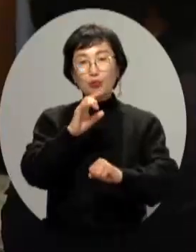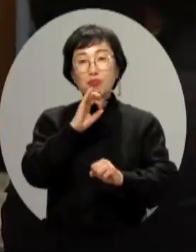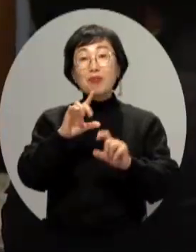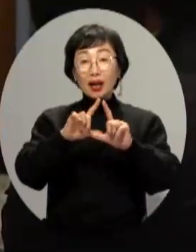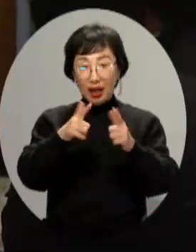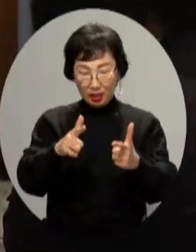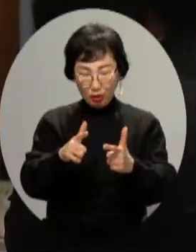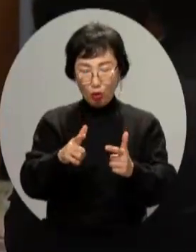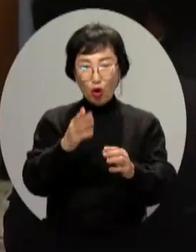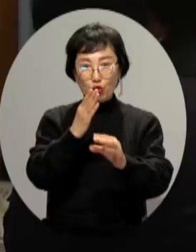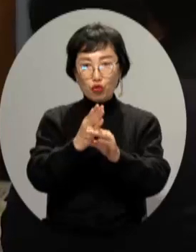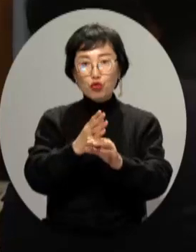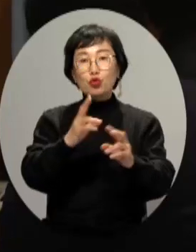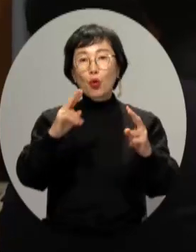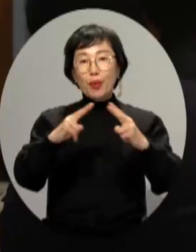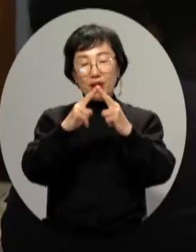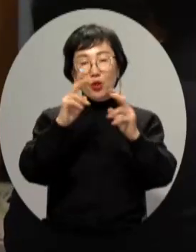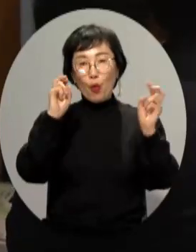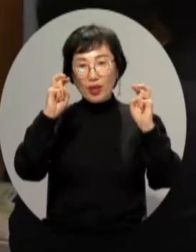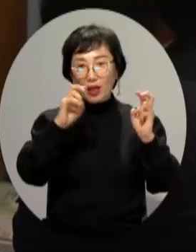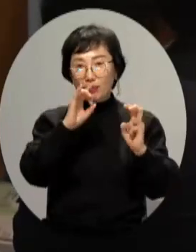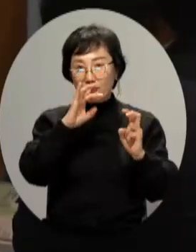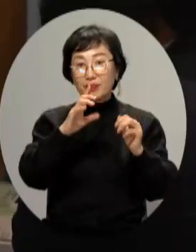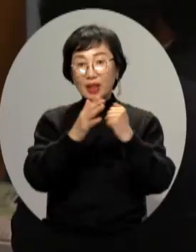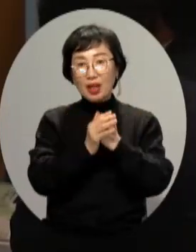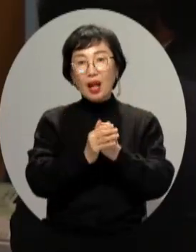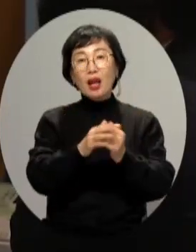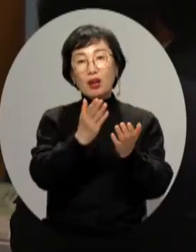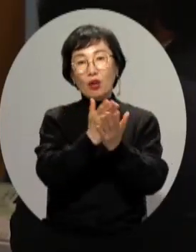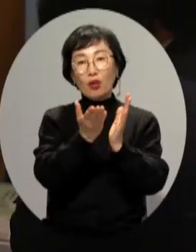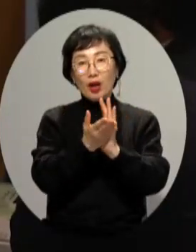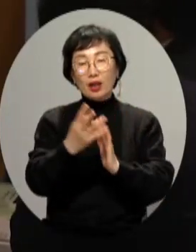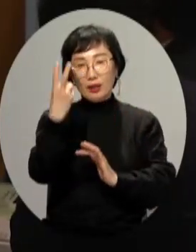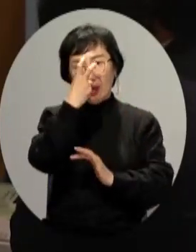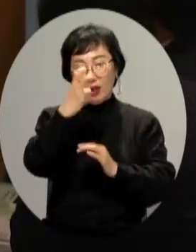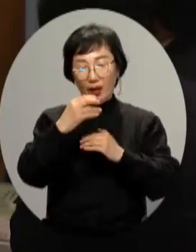중소벤처 기업에 대한 ISO 인증 심사비 감면 등도 추진합니다.